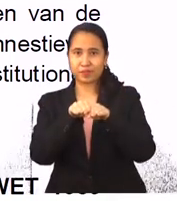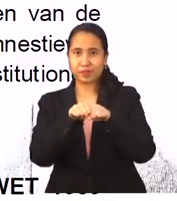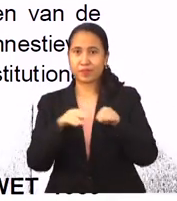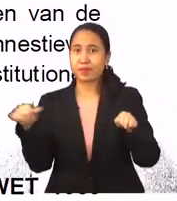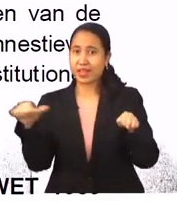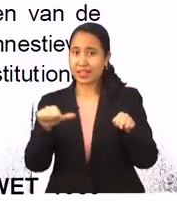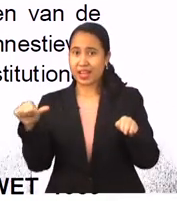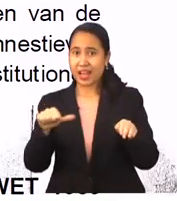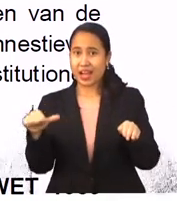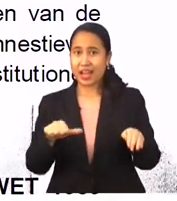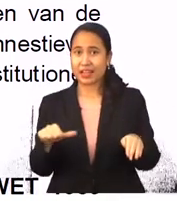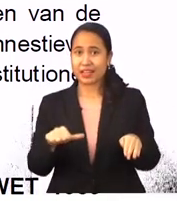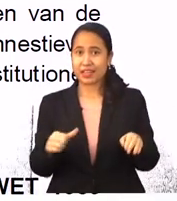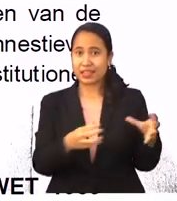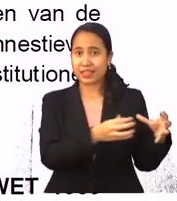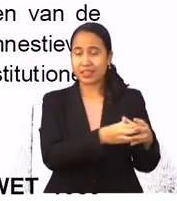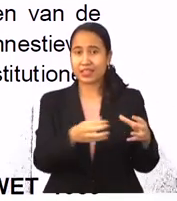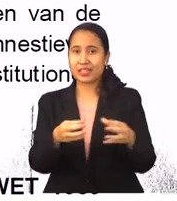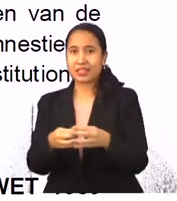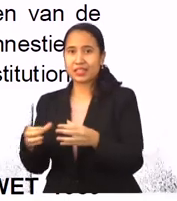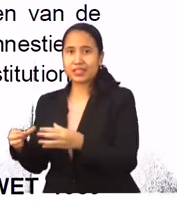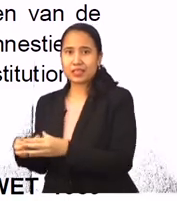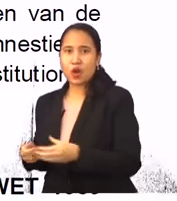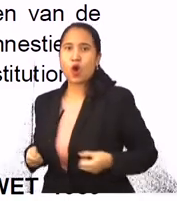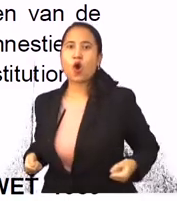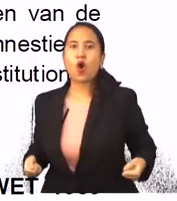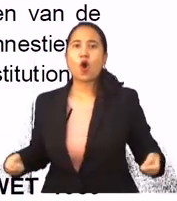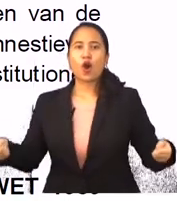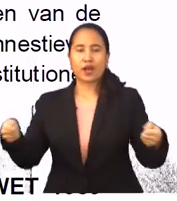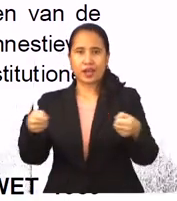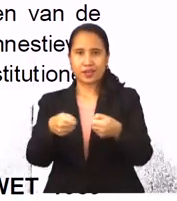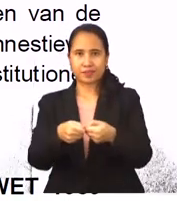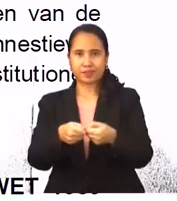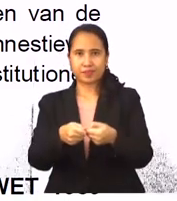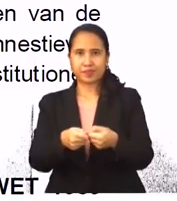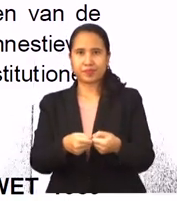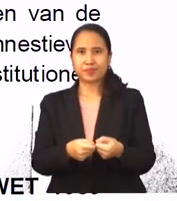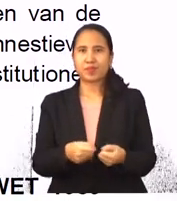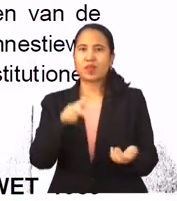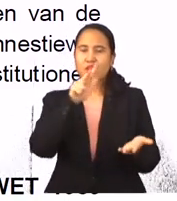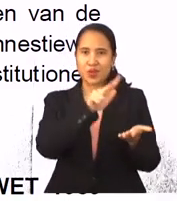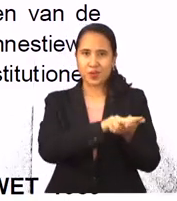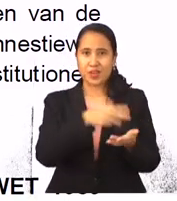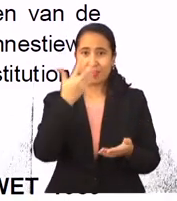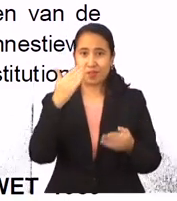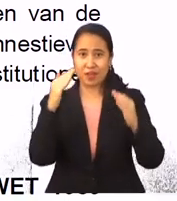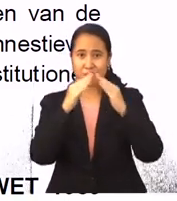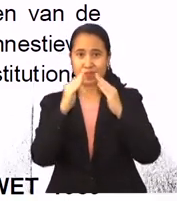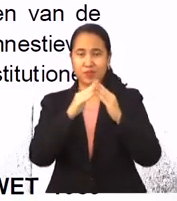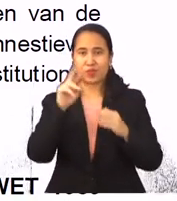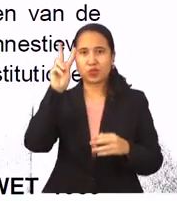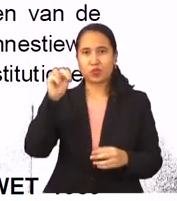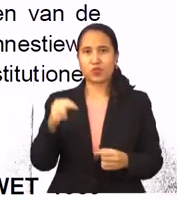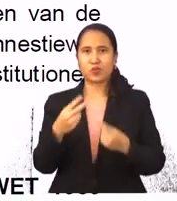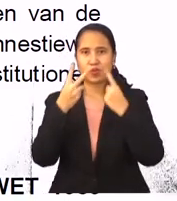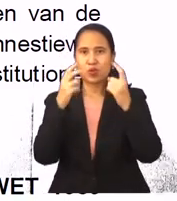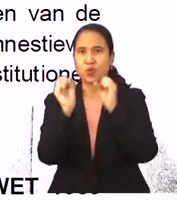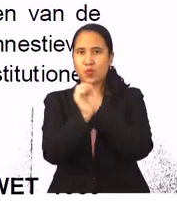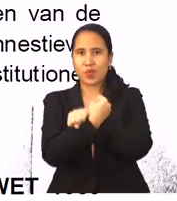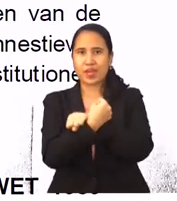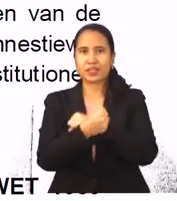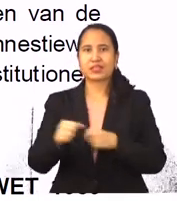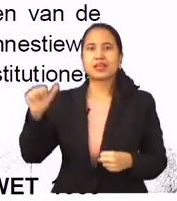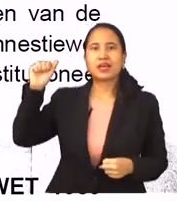andere mogendheden en met volkenrechtelijke organisaties. De wet van 5 april 2012 houdende wijziging van de